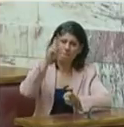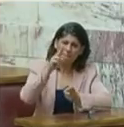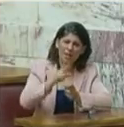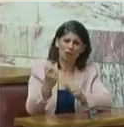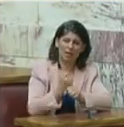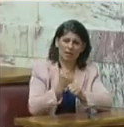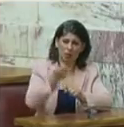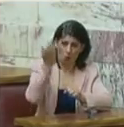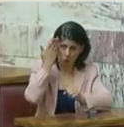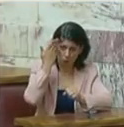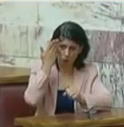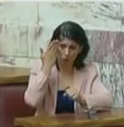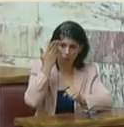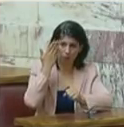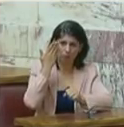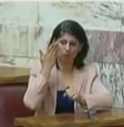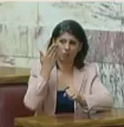κόστους,